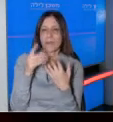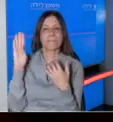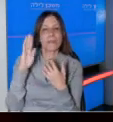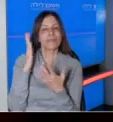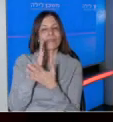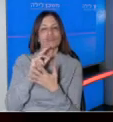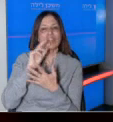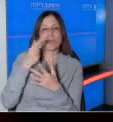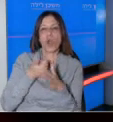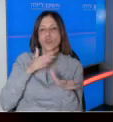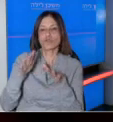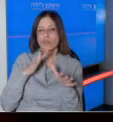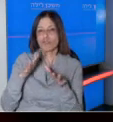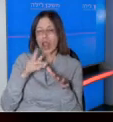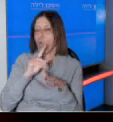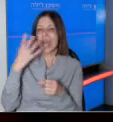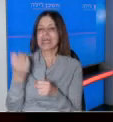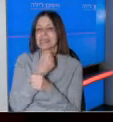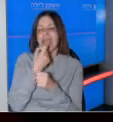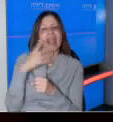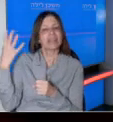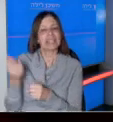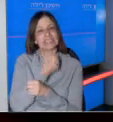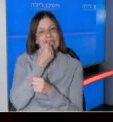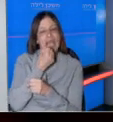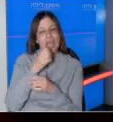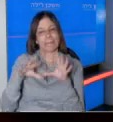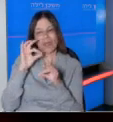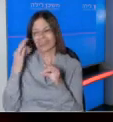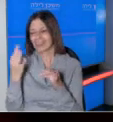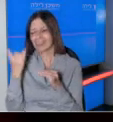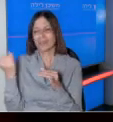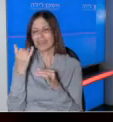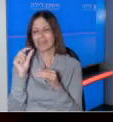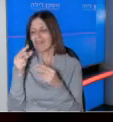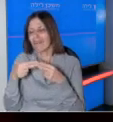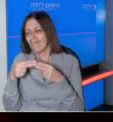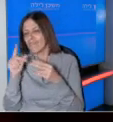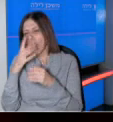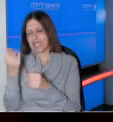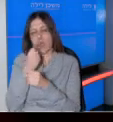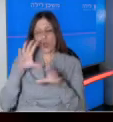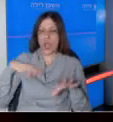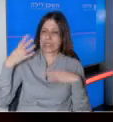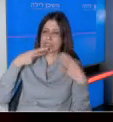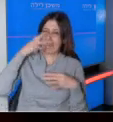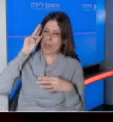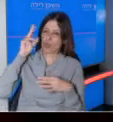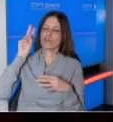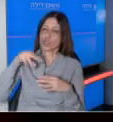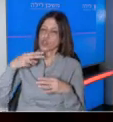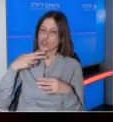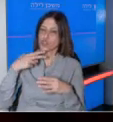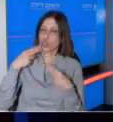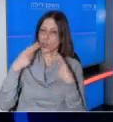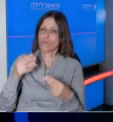במשך שנתיים כראש ממשלה מכהן לא הצליח לנצח בחירות. תמיד לא עמד על הקסקס, לא הצליח. נכון. כועסים בליכוד. אבל יש גם תגובת